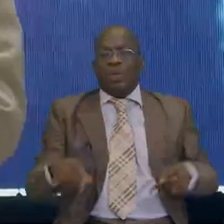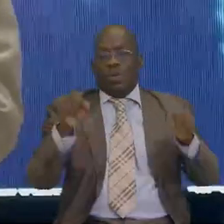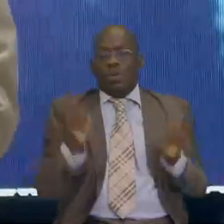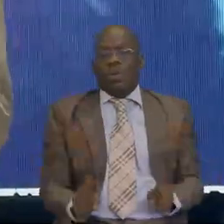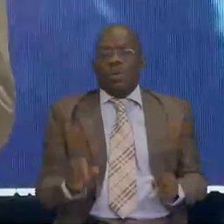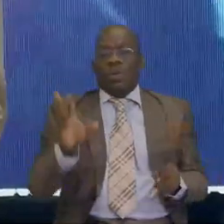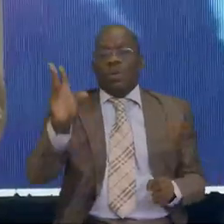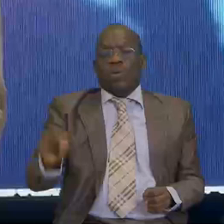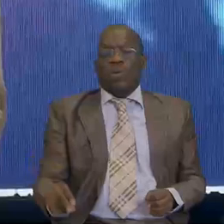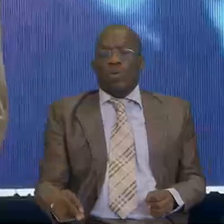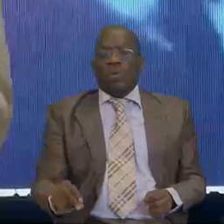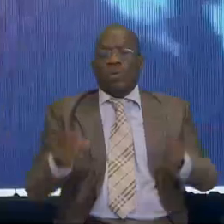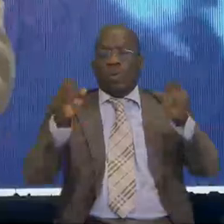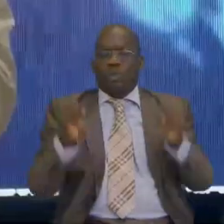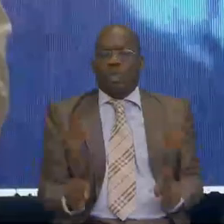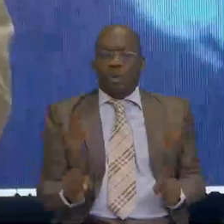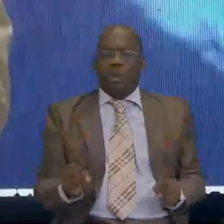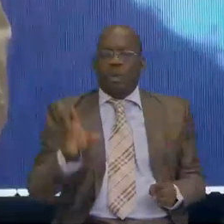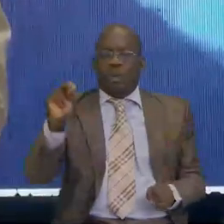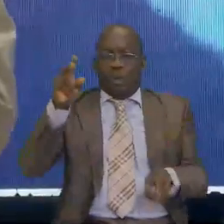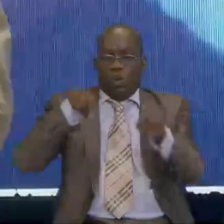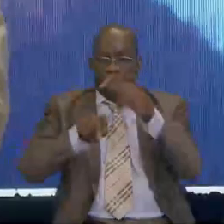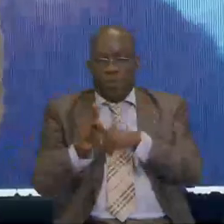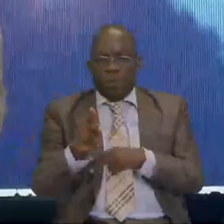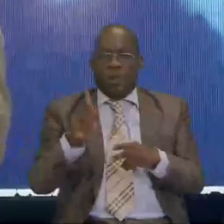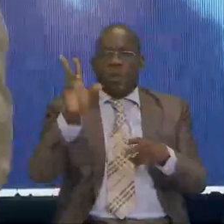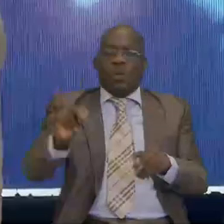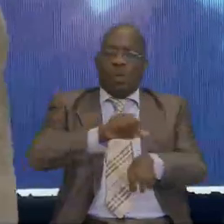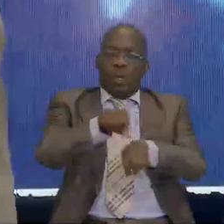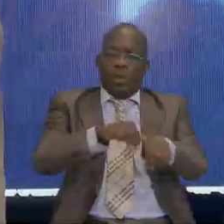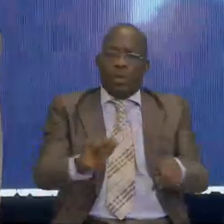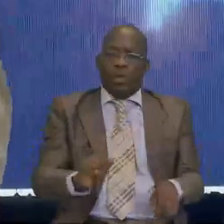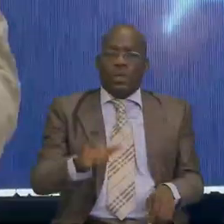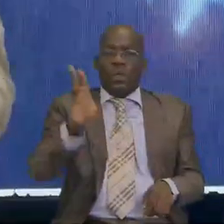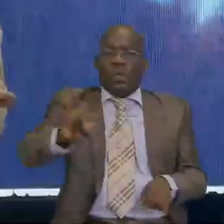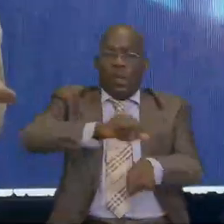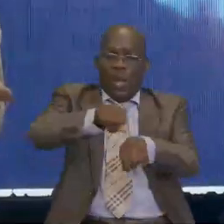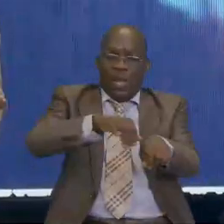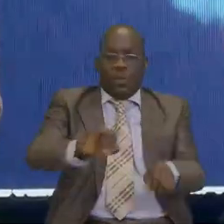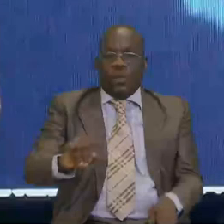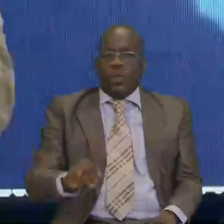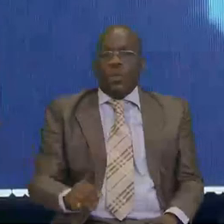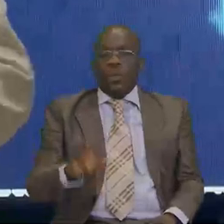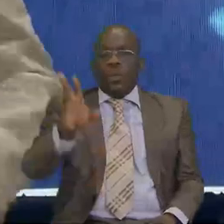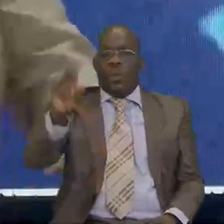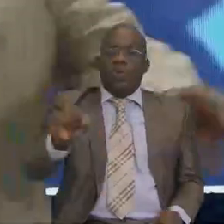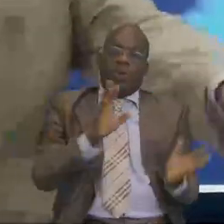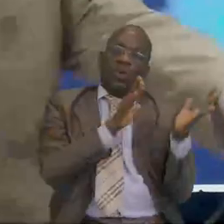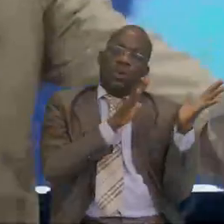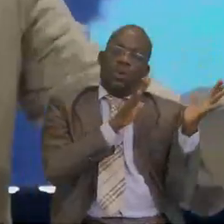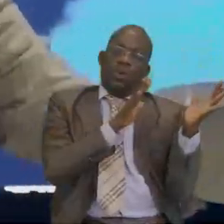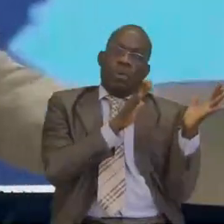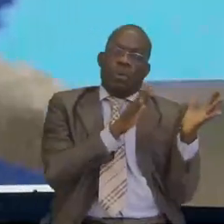de puissance, pas de vision, pas d'onction. Il n'y a rien de puissance, pas